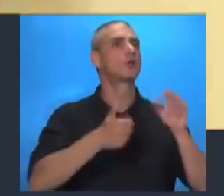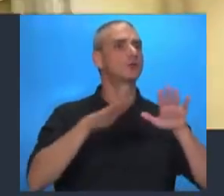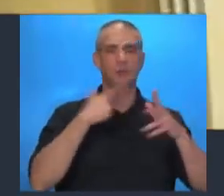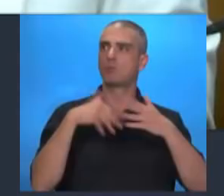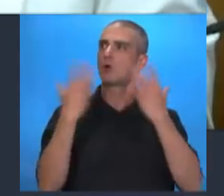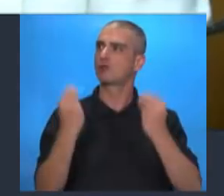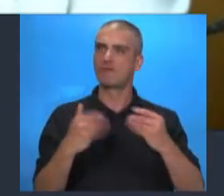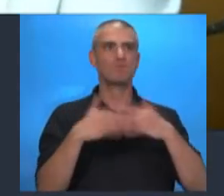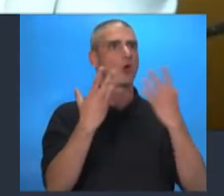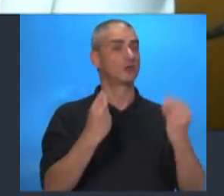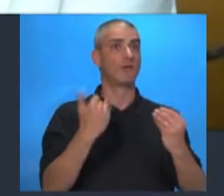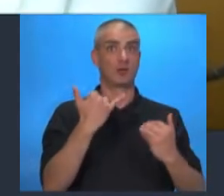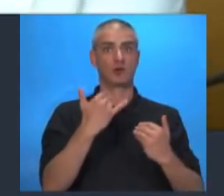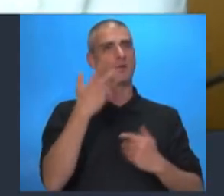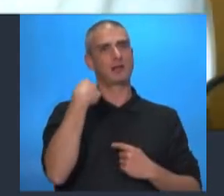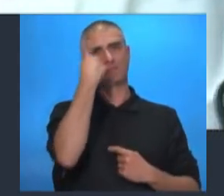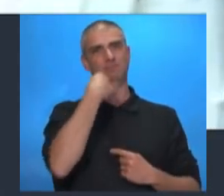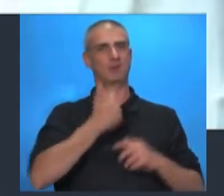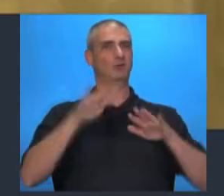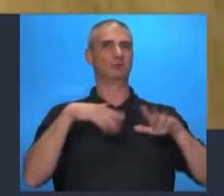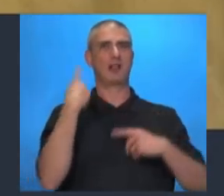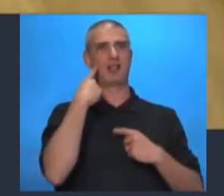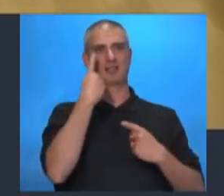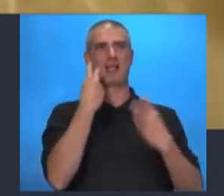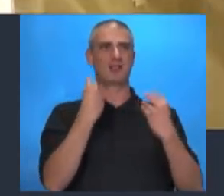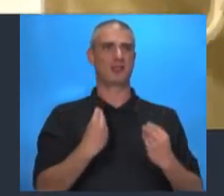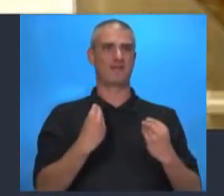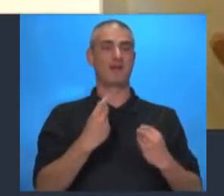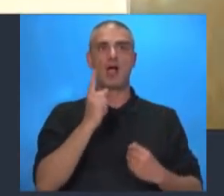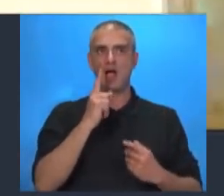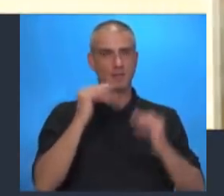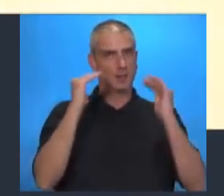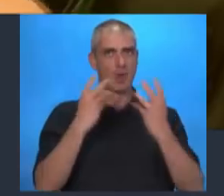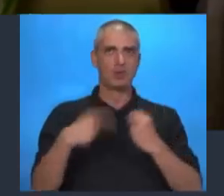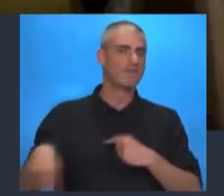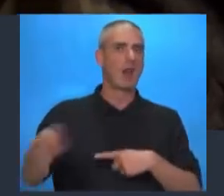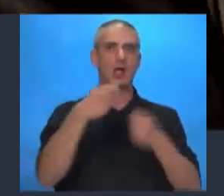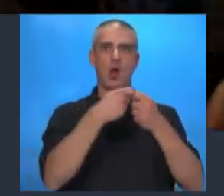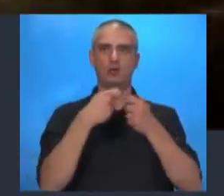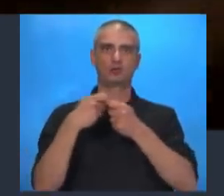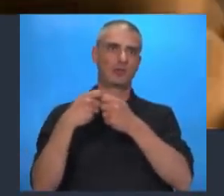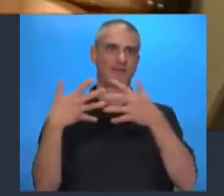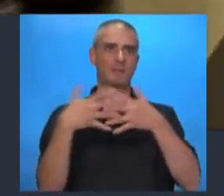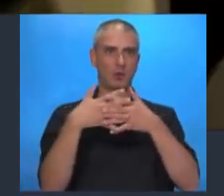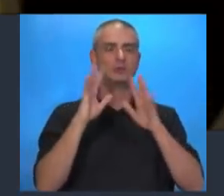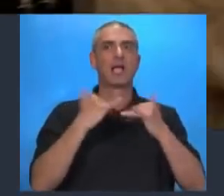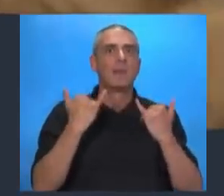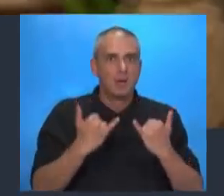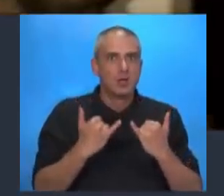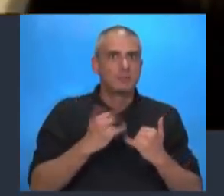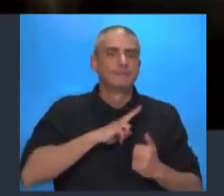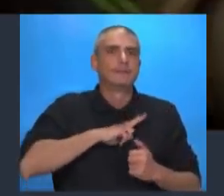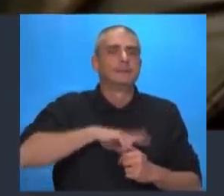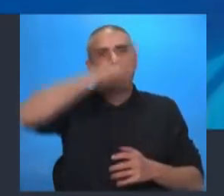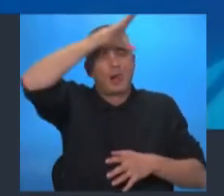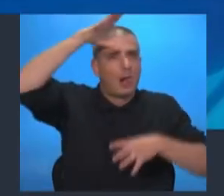בוקר טוב. הבוקר היה כנראה טוב לראש הממשלה, אולם הרבה פחות טוב ליתר השותפים הקואליציוניים שגם היום נאלצו להזיע